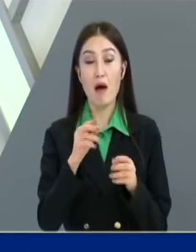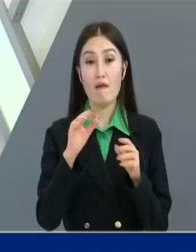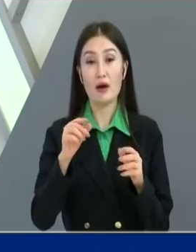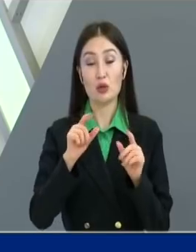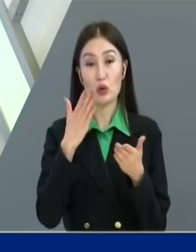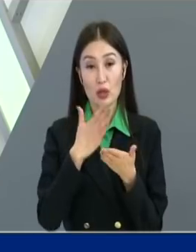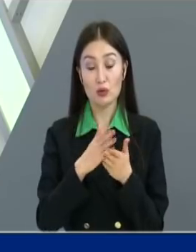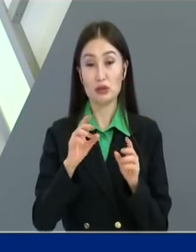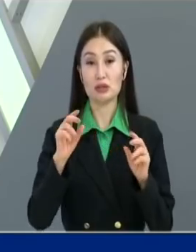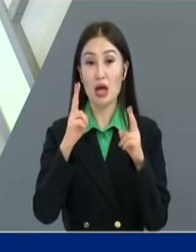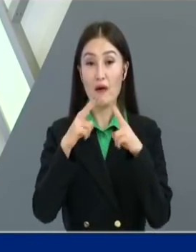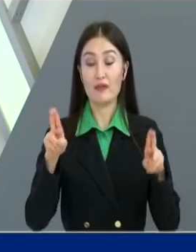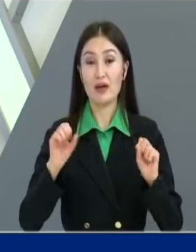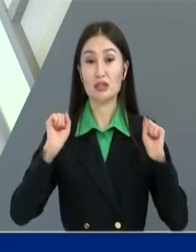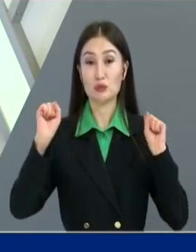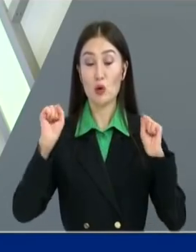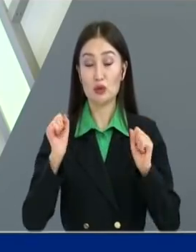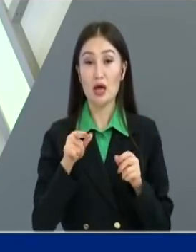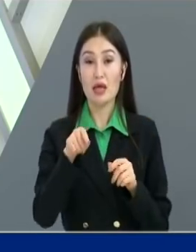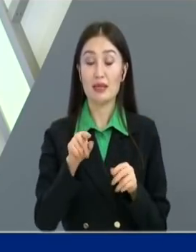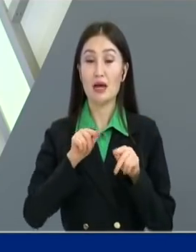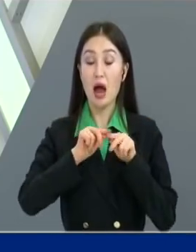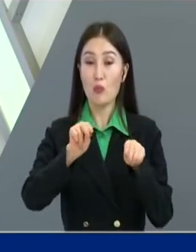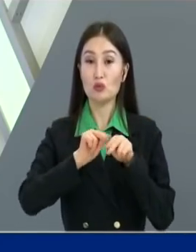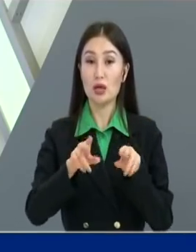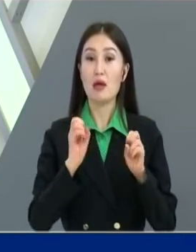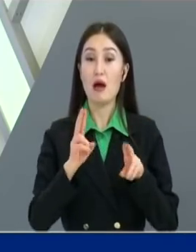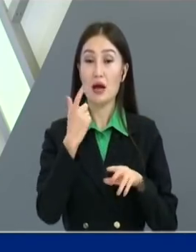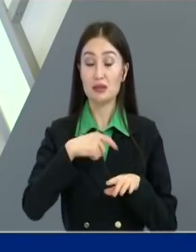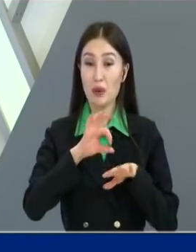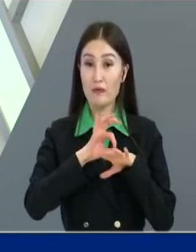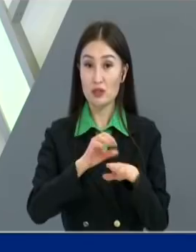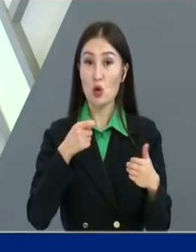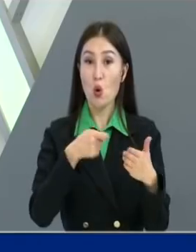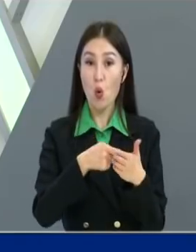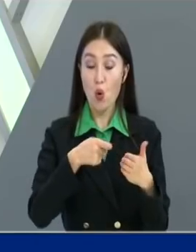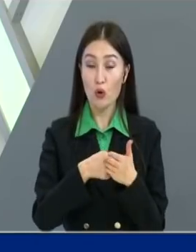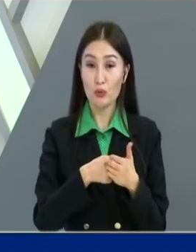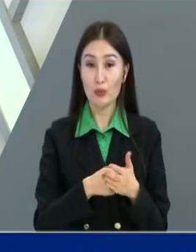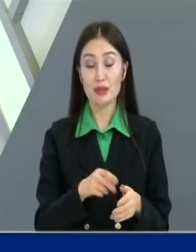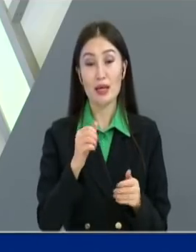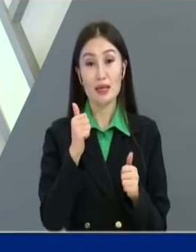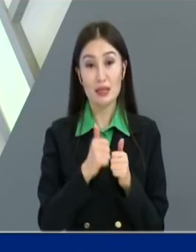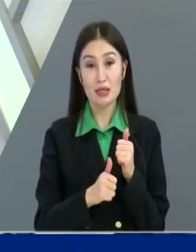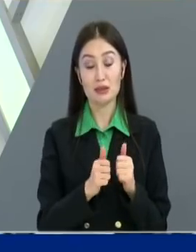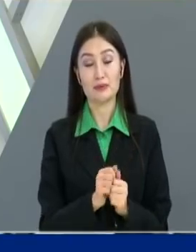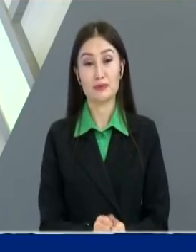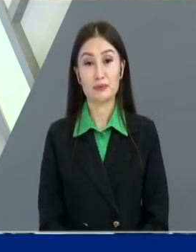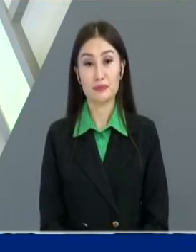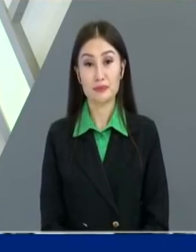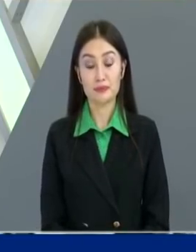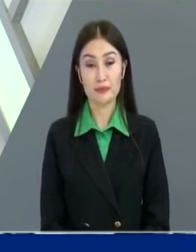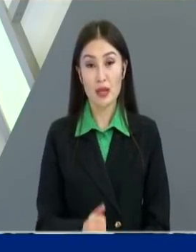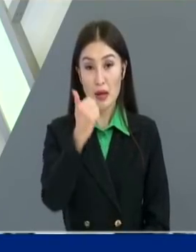спорта. Там их обучают, как себя вести во время конфликтных ситуаций, кормят, а также регистрируют каждого добровольца. Мне бы